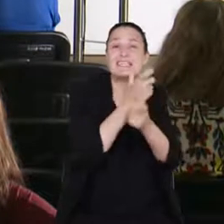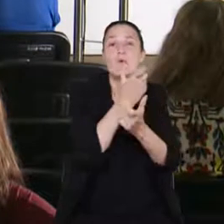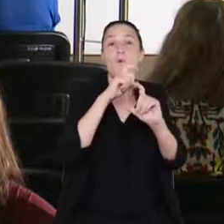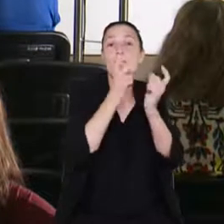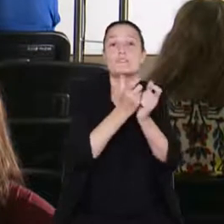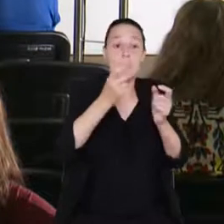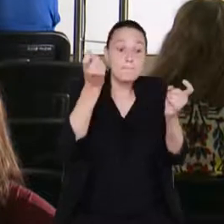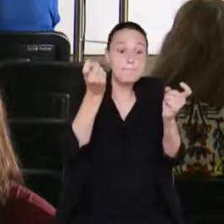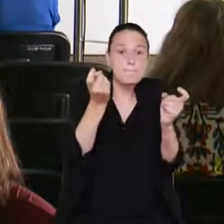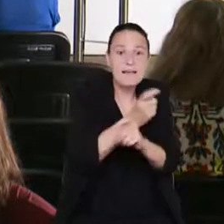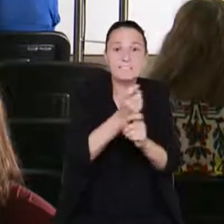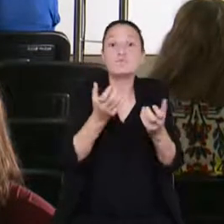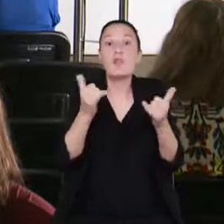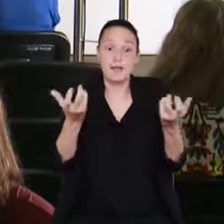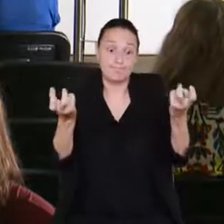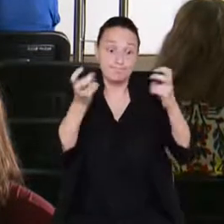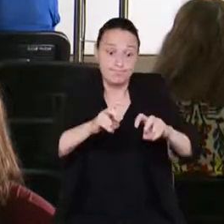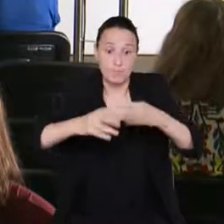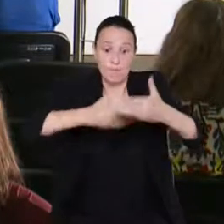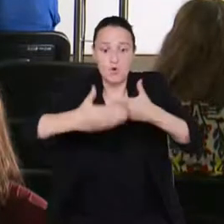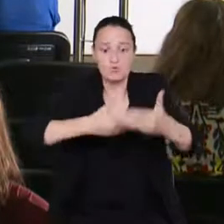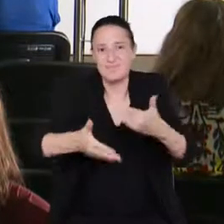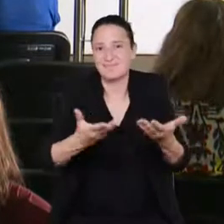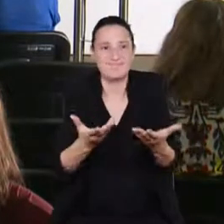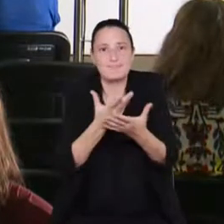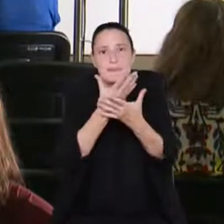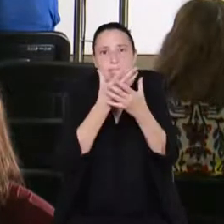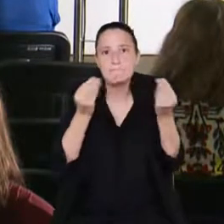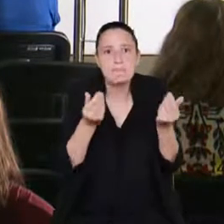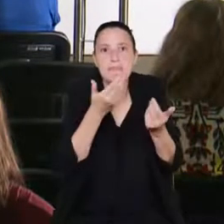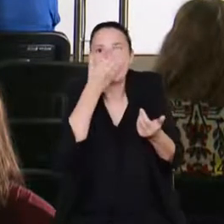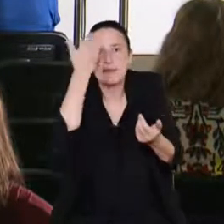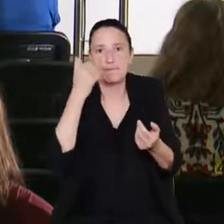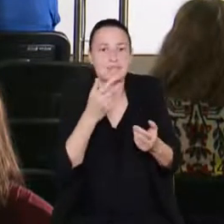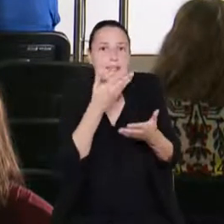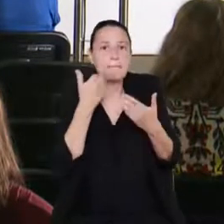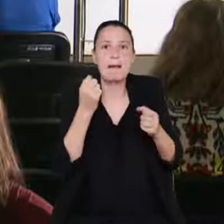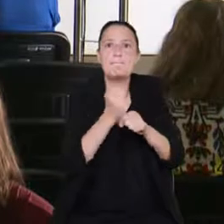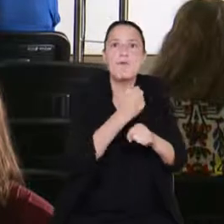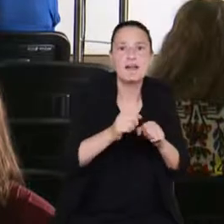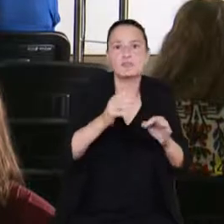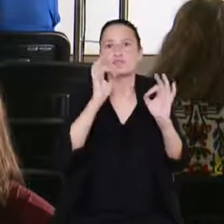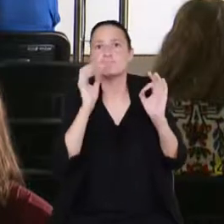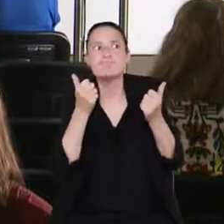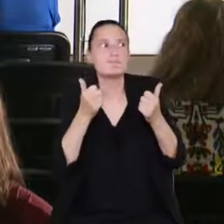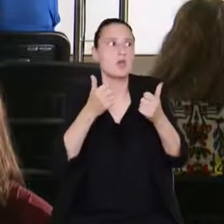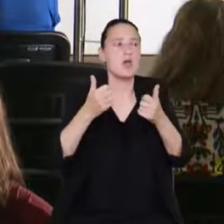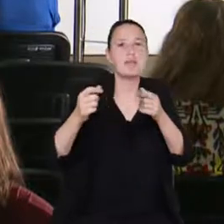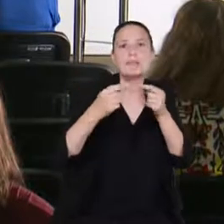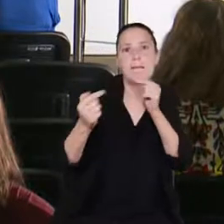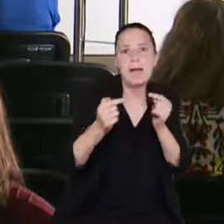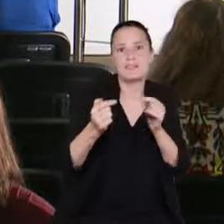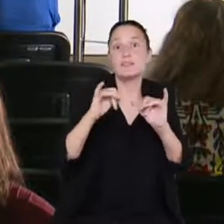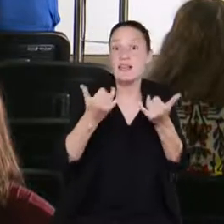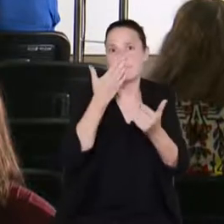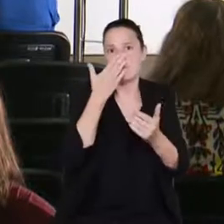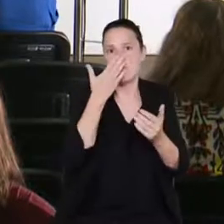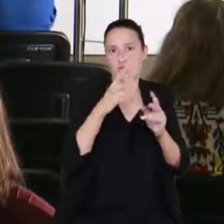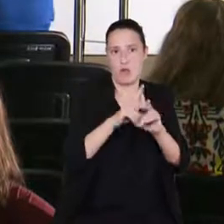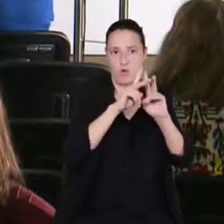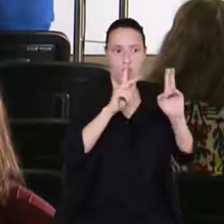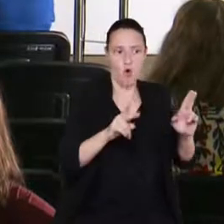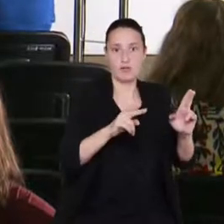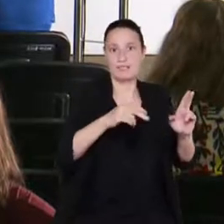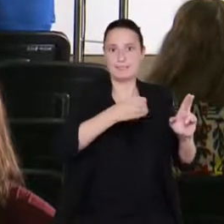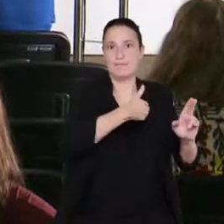państwa. Stulecie odzyskania niepodległości zostało zmarnowane, nie odbyła się żadna poważna ani nośna debata o okolicznościach największego w XX